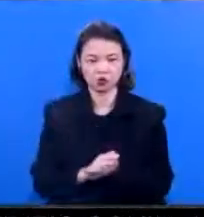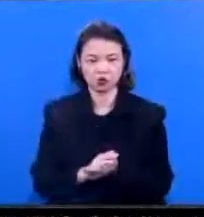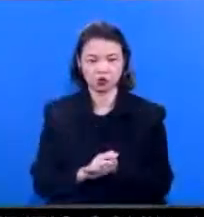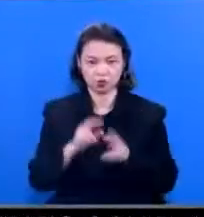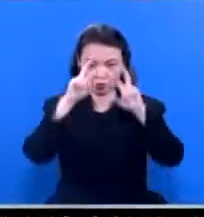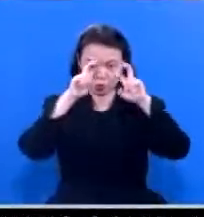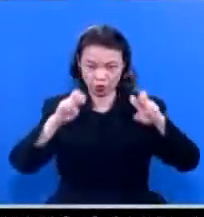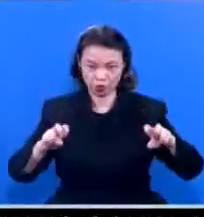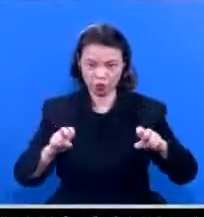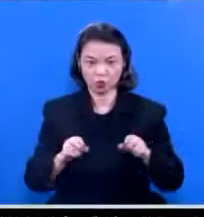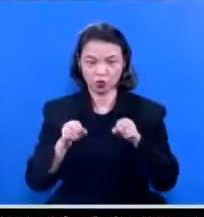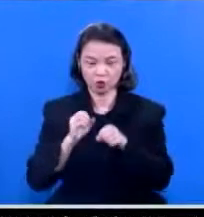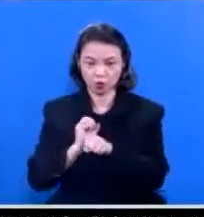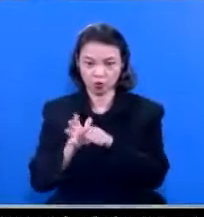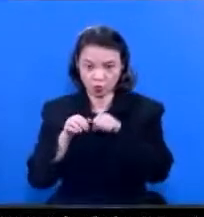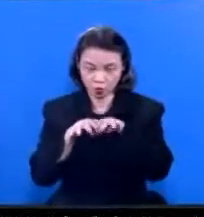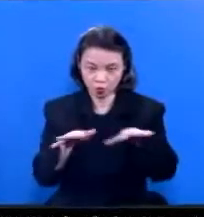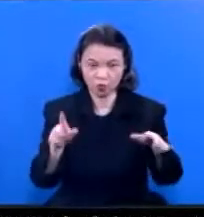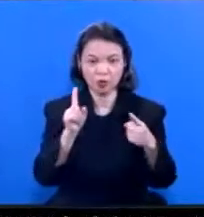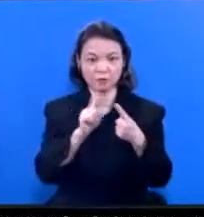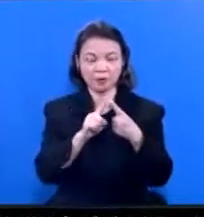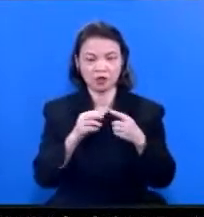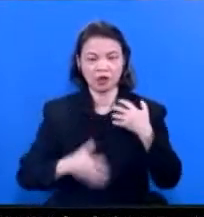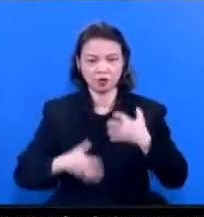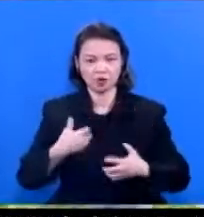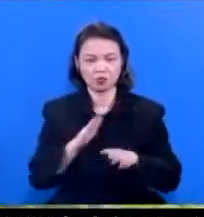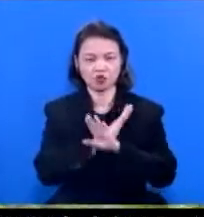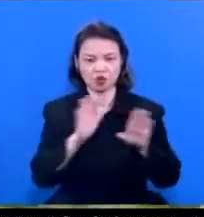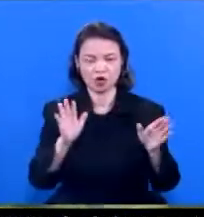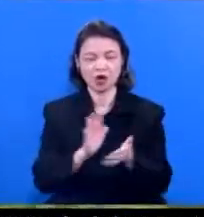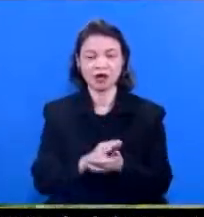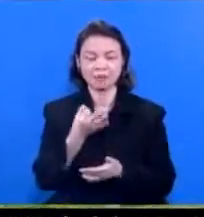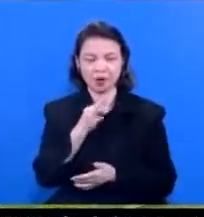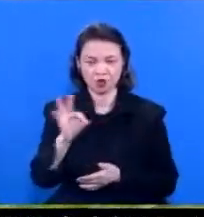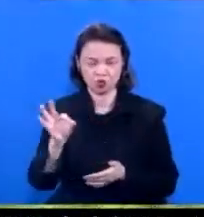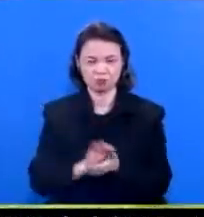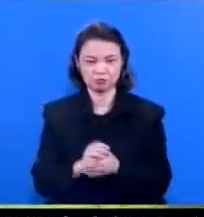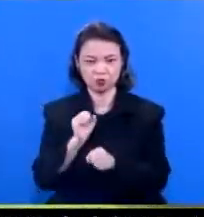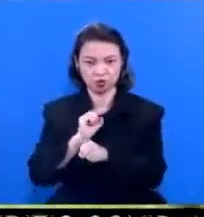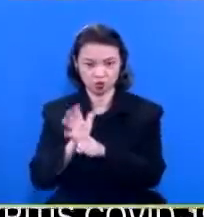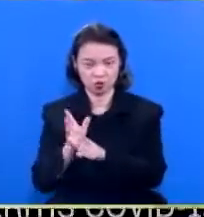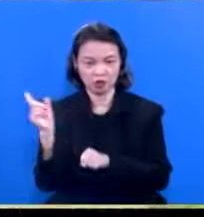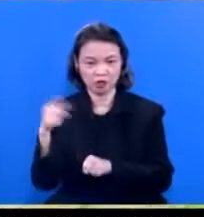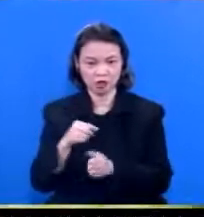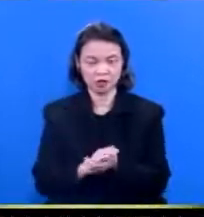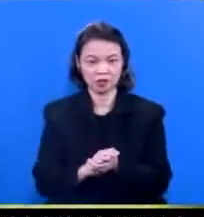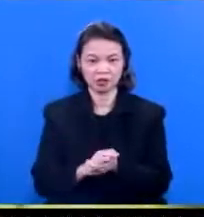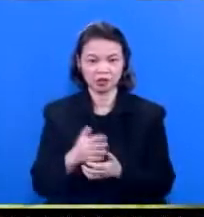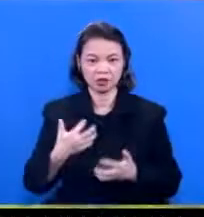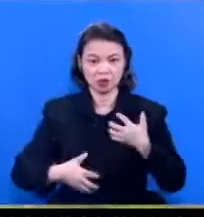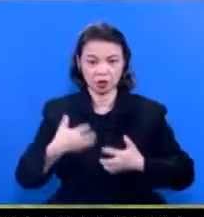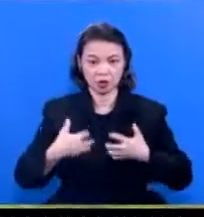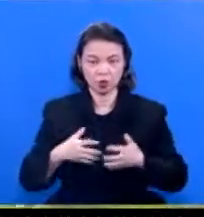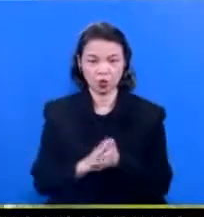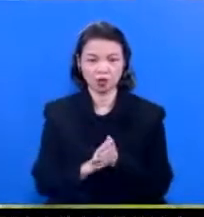Amin Subandrio, penularan COVID-19 pada hewan bukanlah hal yang baru. COVID-19 juga diduga berasal dari hewan liar yakni kelelawar